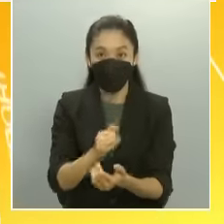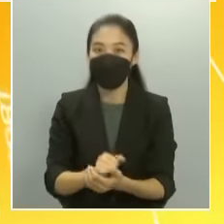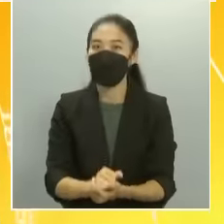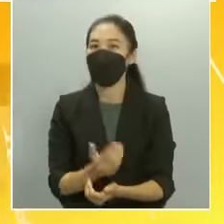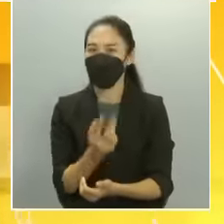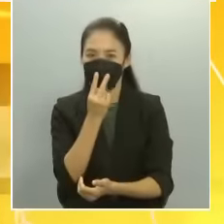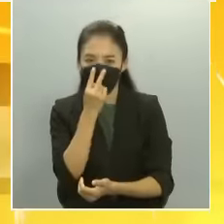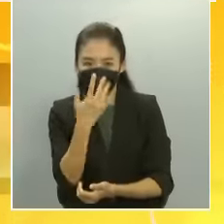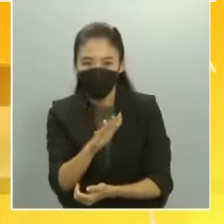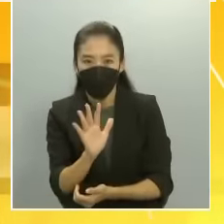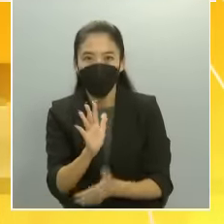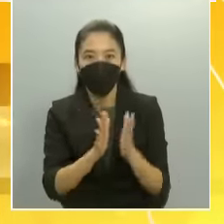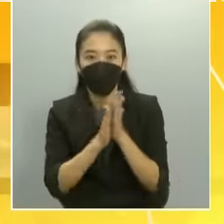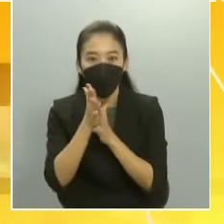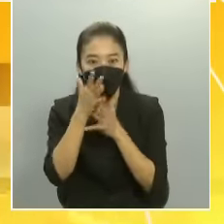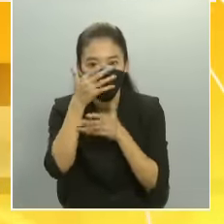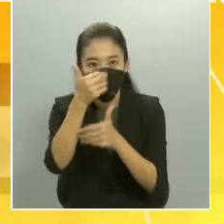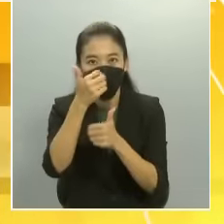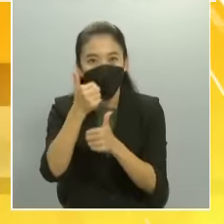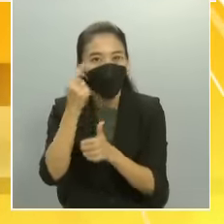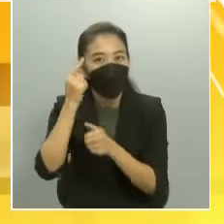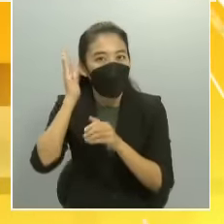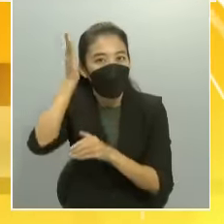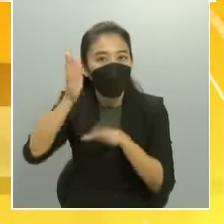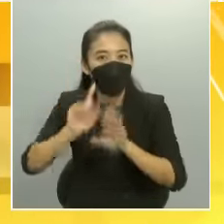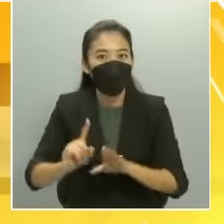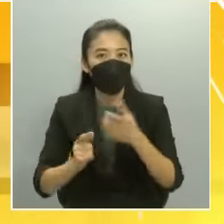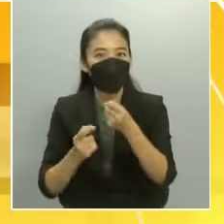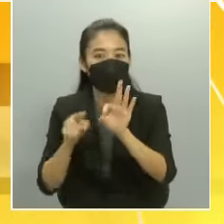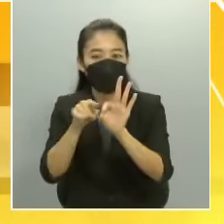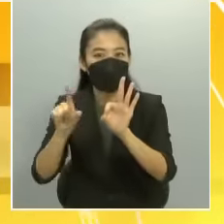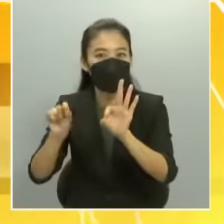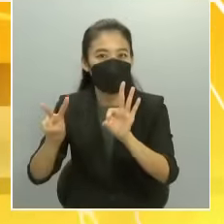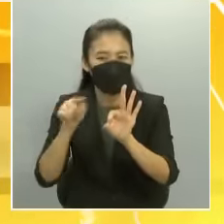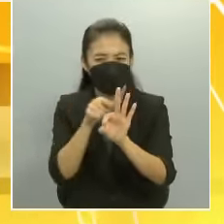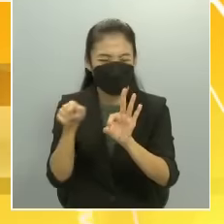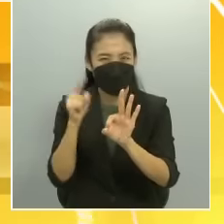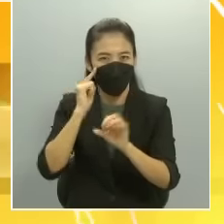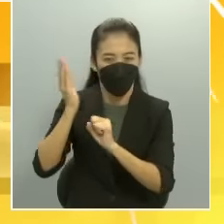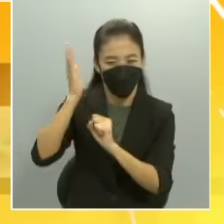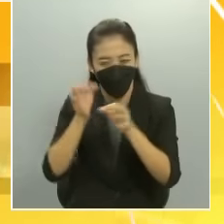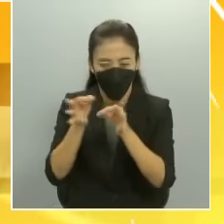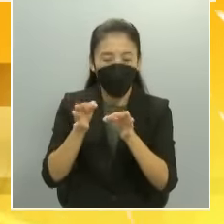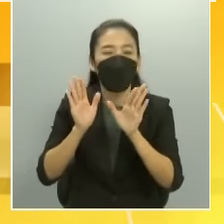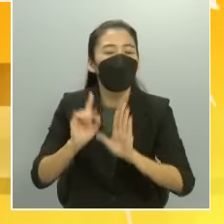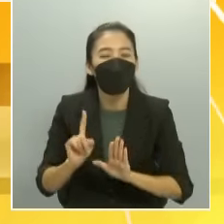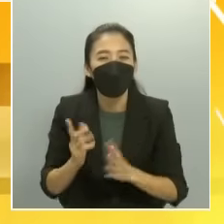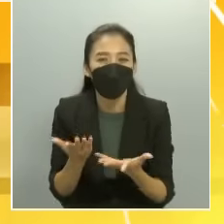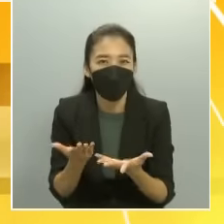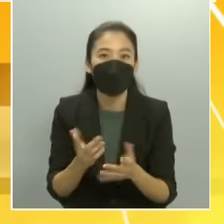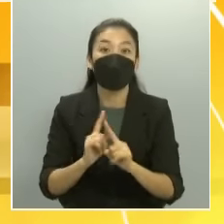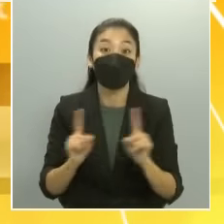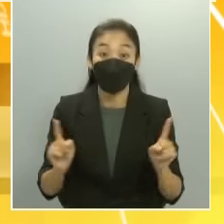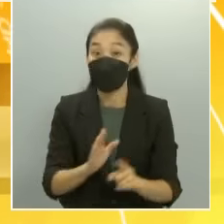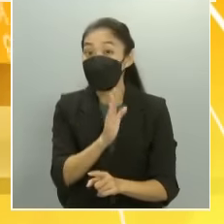ถึง22 แต่แน่นอนถ้าเกิดทำไม่ได้อย่างที่ดูเหมือนจะโหมโรง ค่ะ ก็มันจะมีผลข้างเคียงอีกแบบนึงนะ